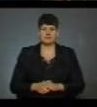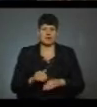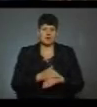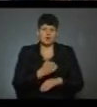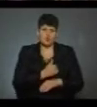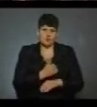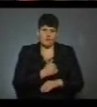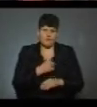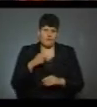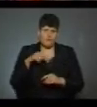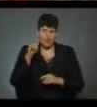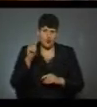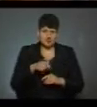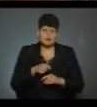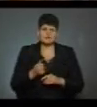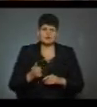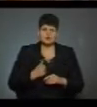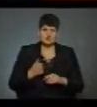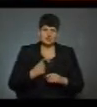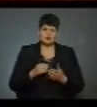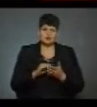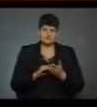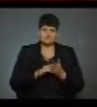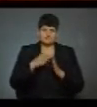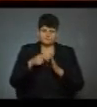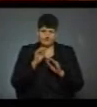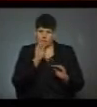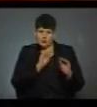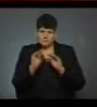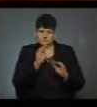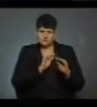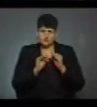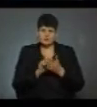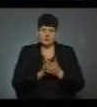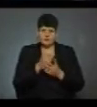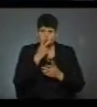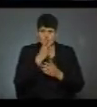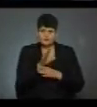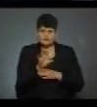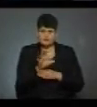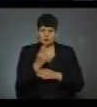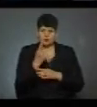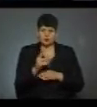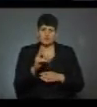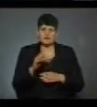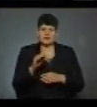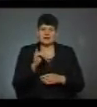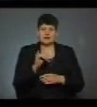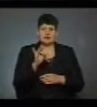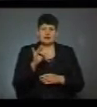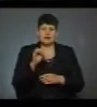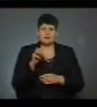Доброволець Сергій Коновал і військовий журналіст Михайло Ухман монтують відзнятий матеріал. Михайло показує світлину одного з кіборгів Ігоря Римара зі